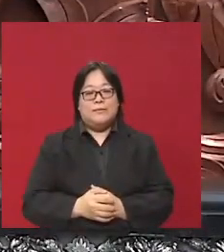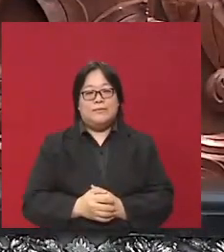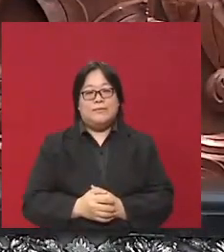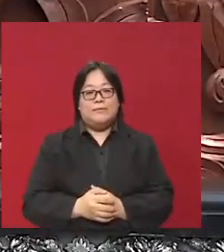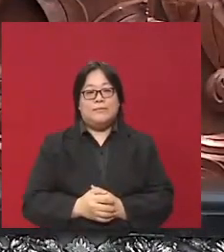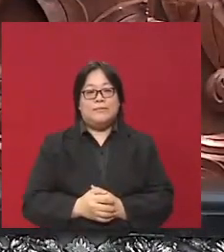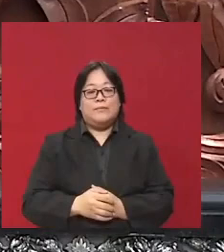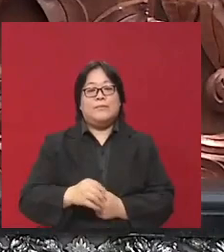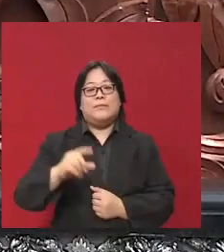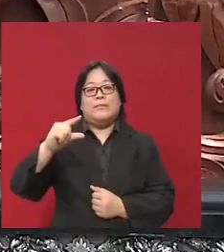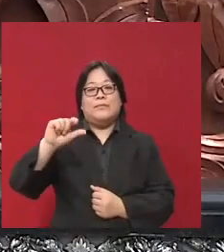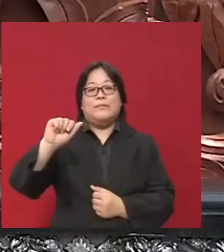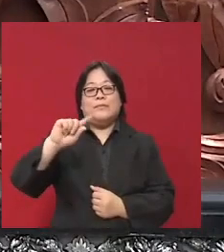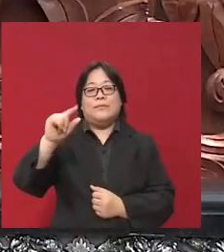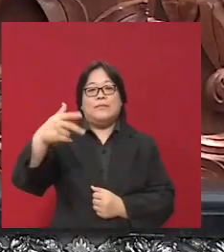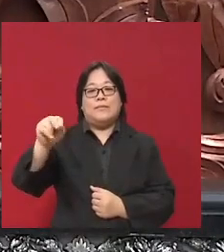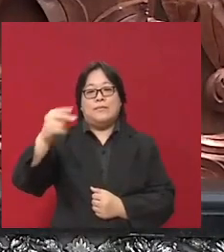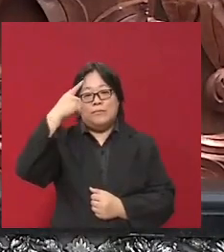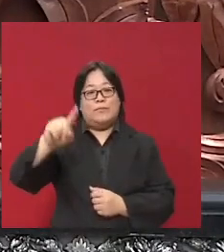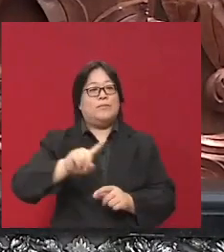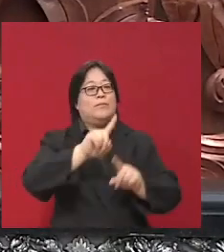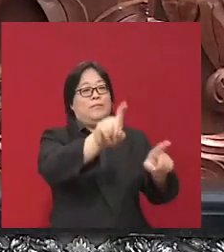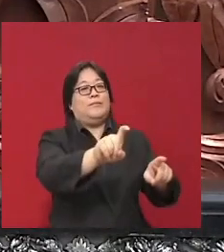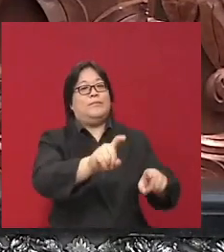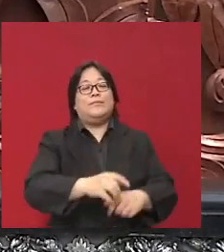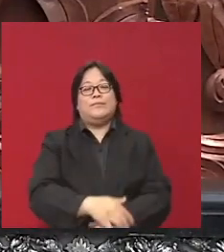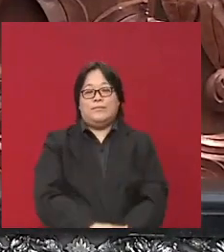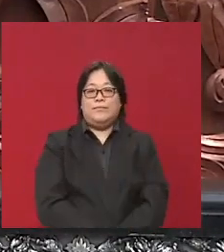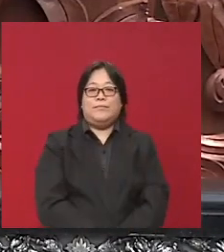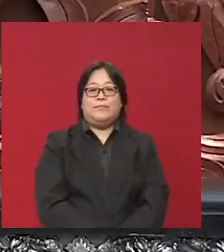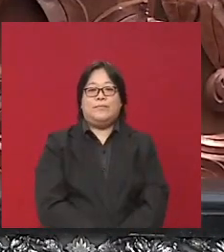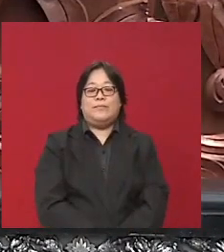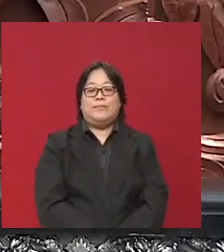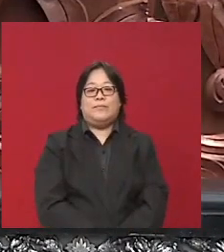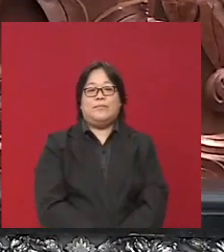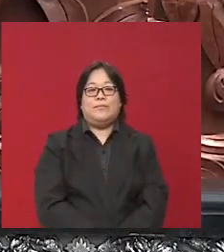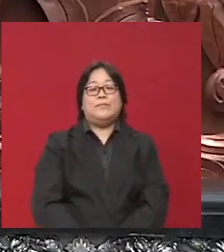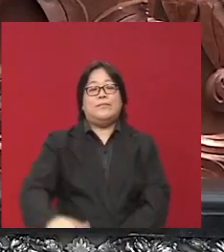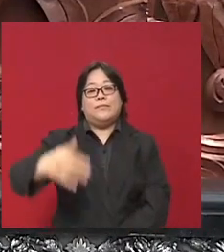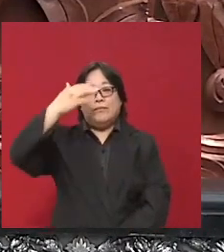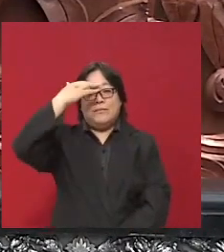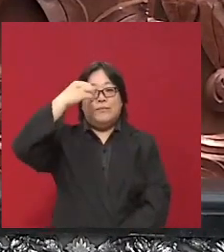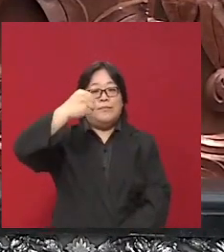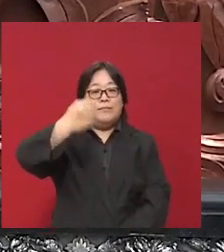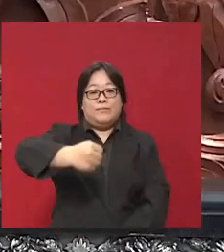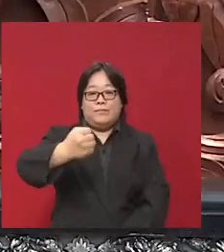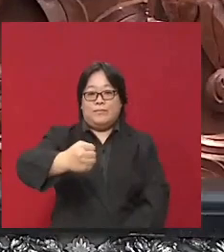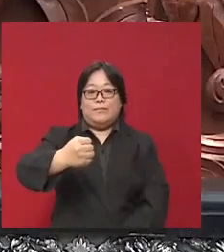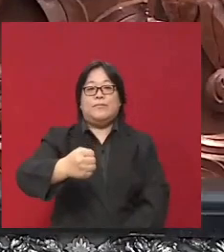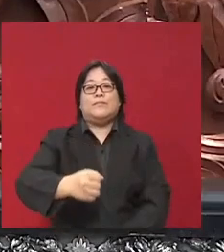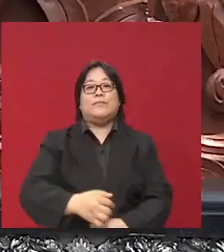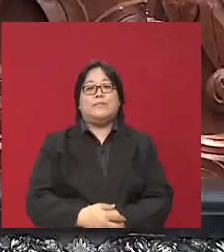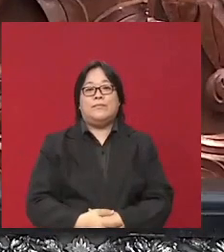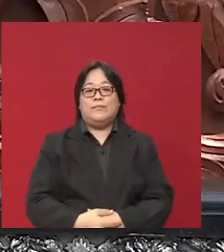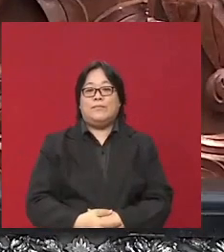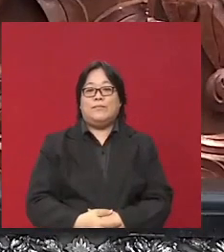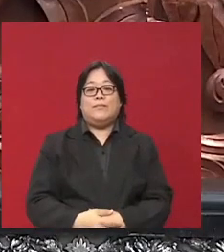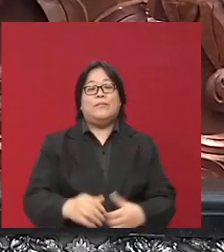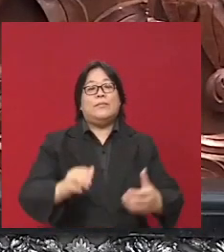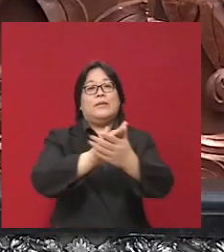beri aku untuk mengubah Anda soal beliau sebelah Hirohman Nirohim salamualaikum warahmatullahi